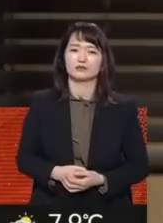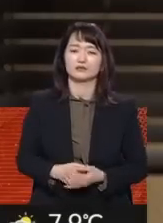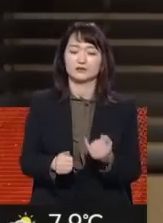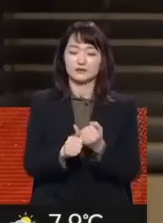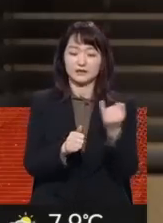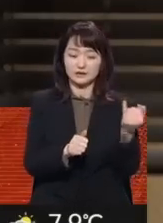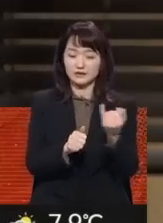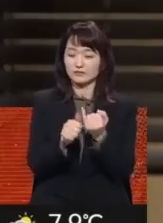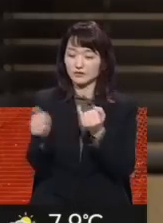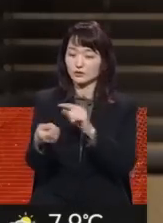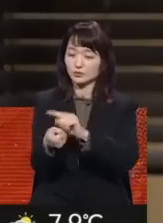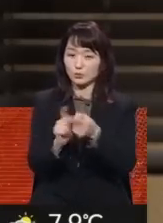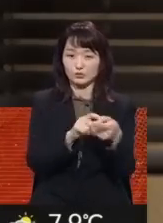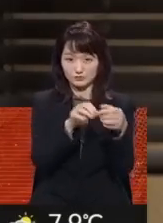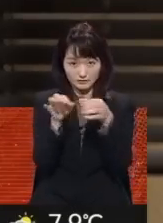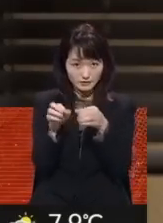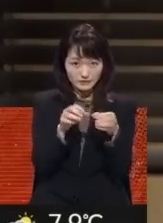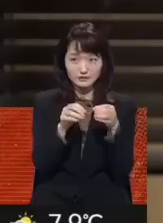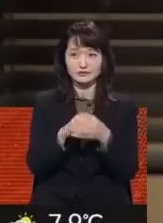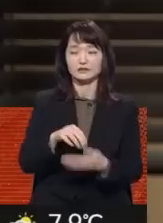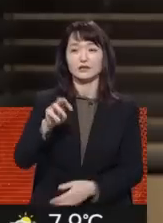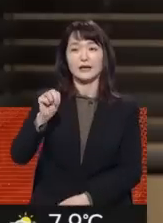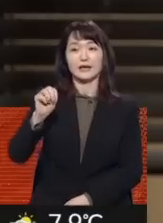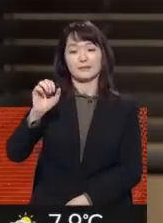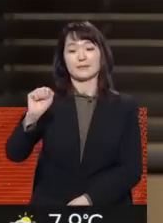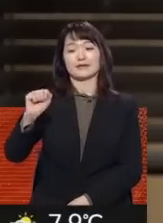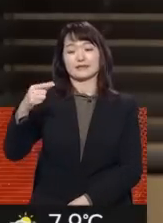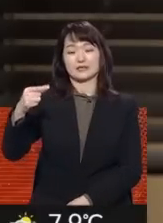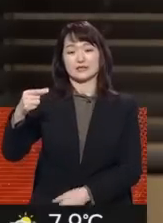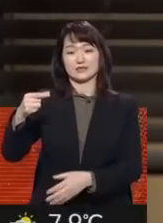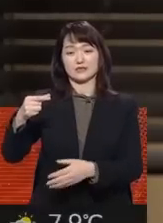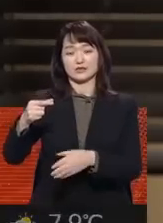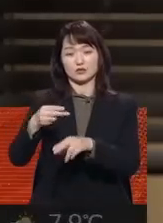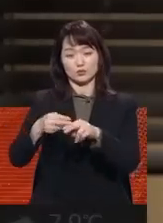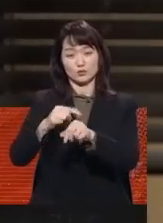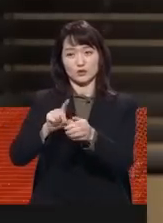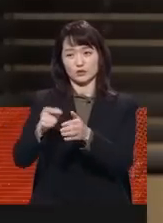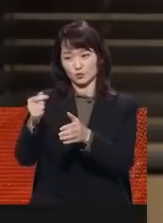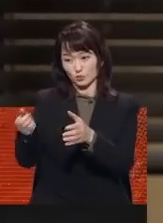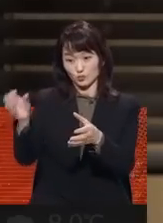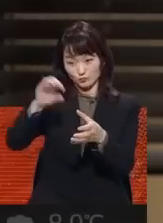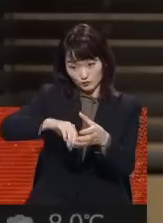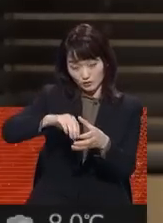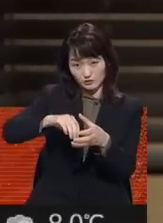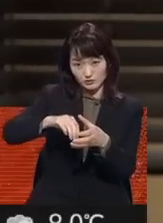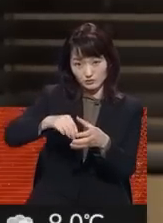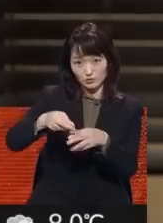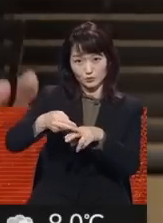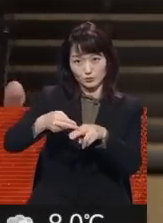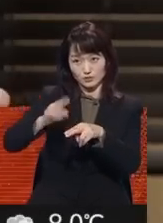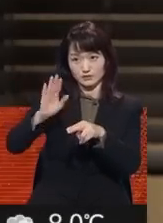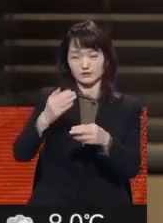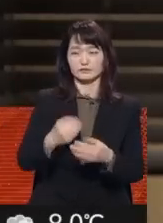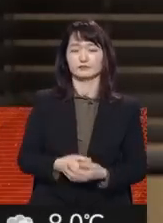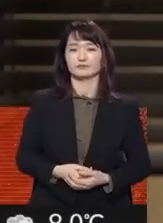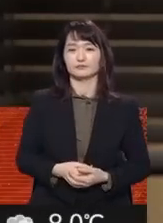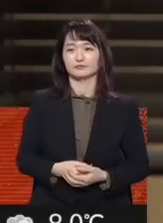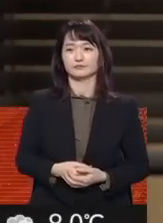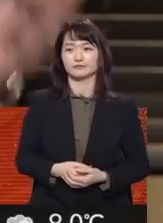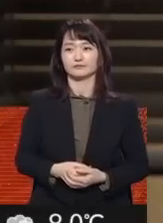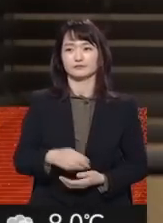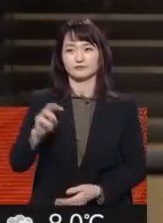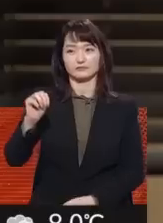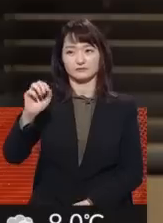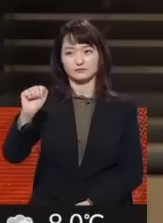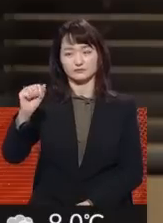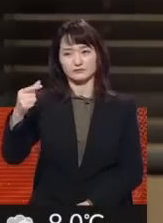서로 의견을 나눠서 msg를 조금 더 가면서 최대한 건강하게 만들어 방향으로 가야지 아예 a 그러니까 MS